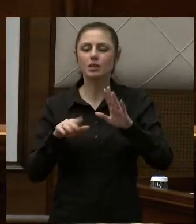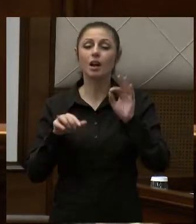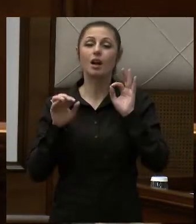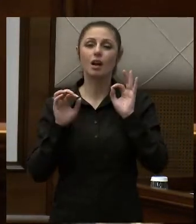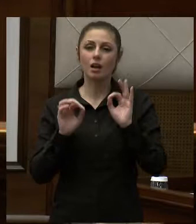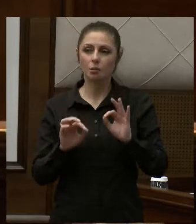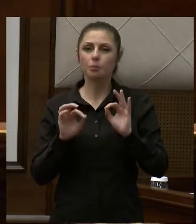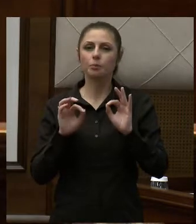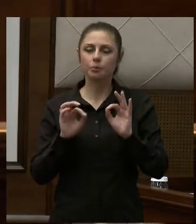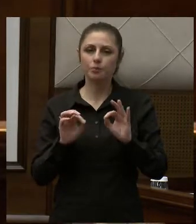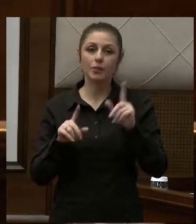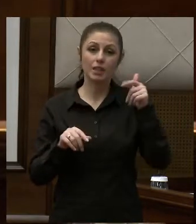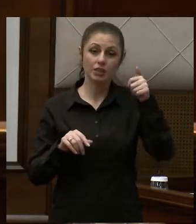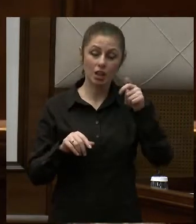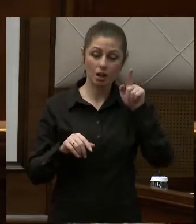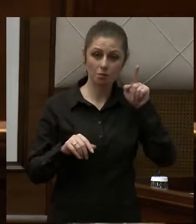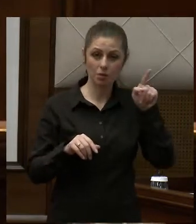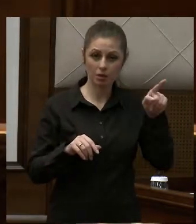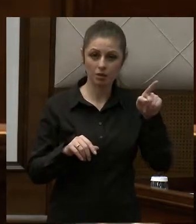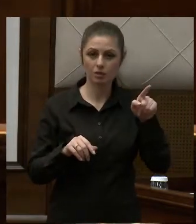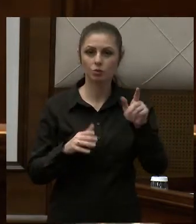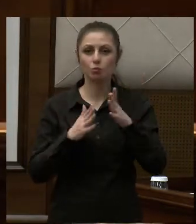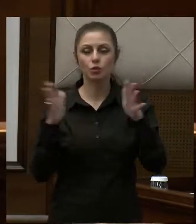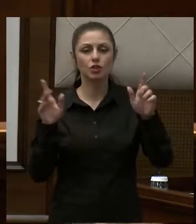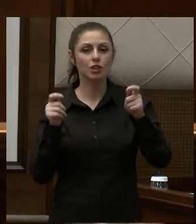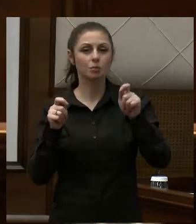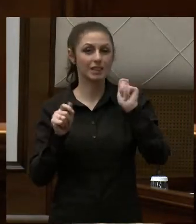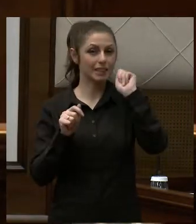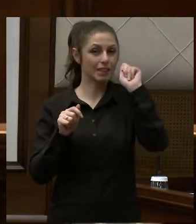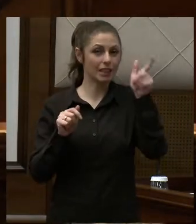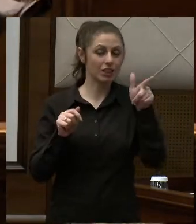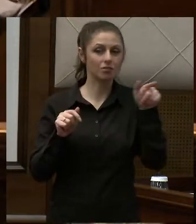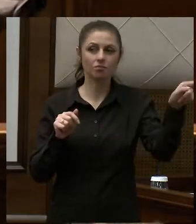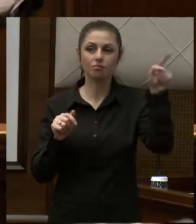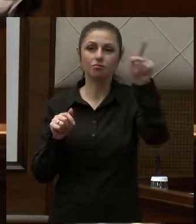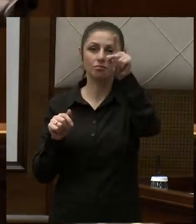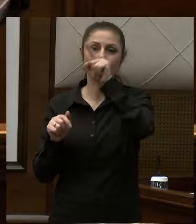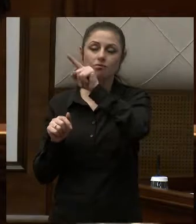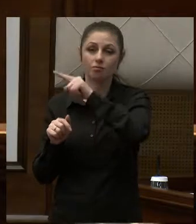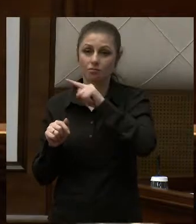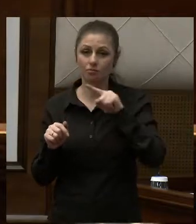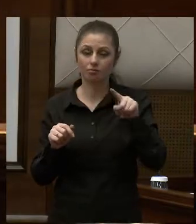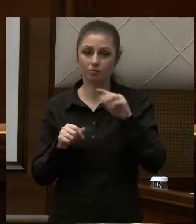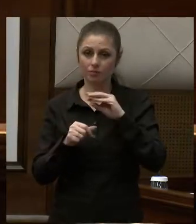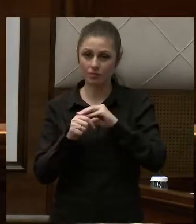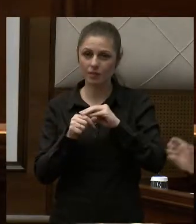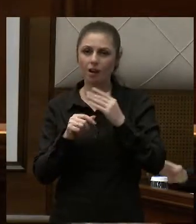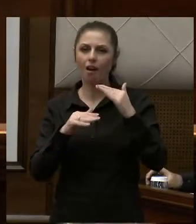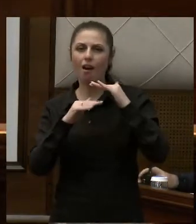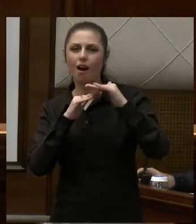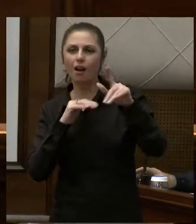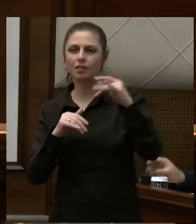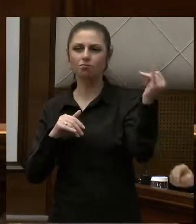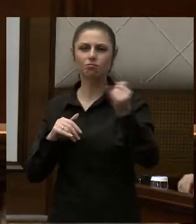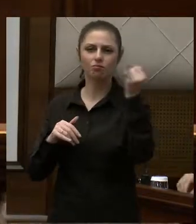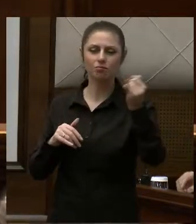önce Çakmaklı'da, Büyükçekmece'nin ilçesinin herhangi bir yerinde halkla dalga geçer